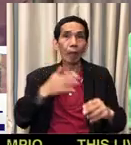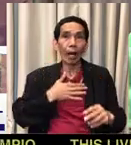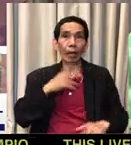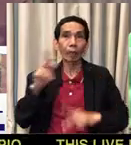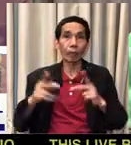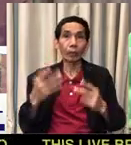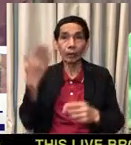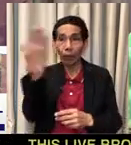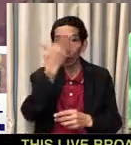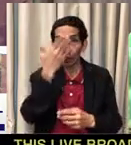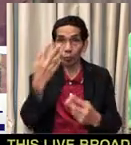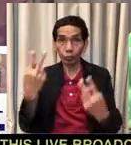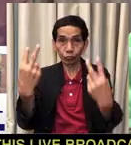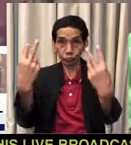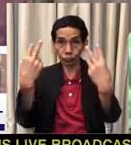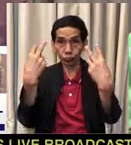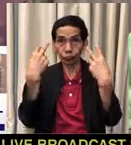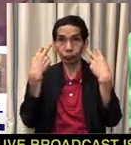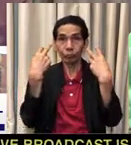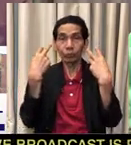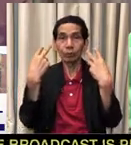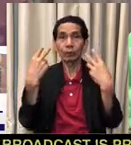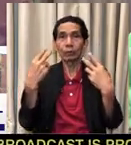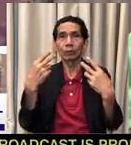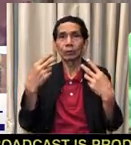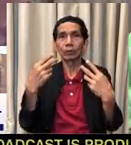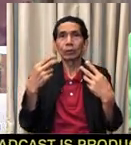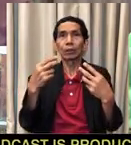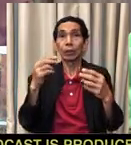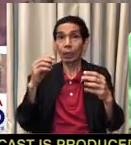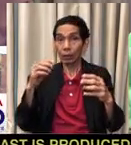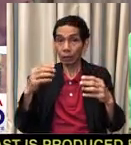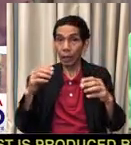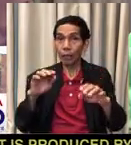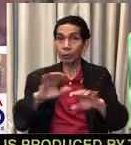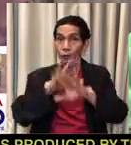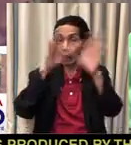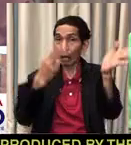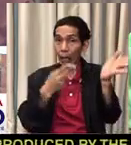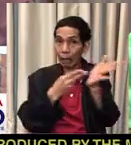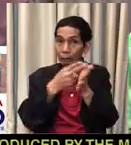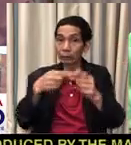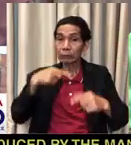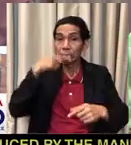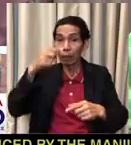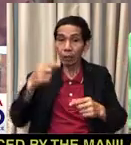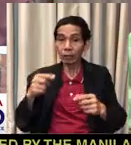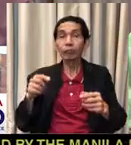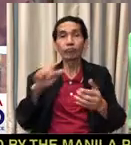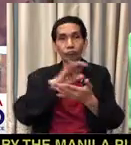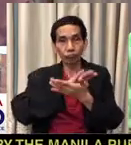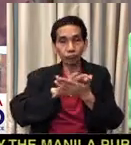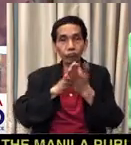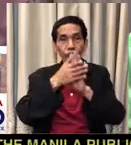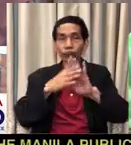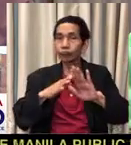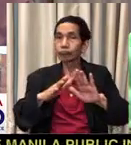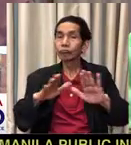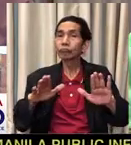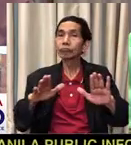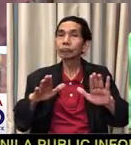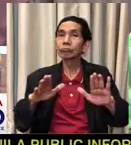mga nanonood. Maigi na rin nagkakaliwanag. Nagsasabi ng tapat, nagsasama ng maluwag.